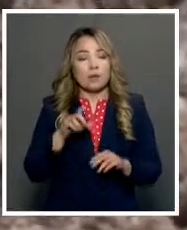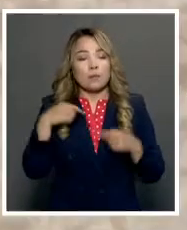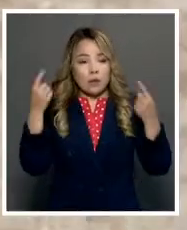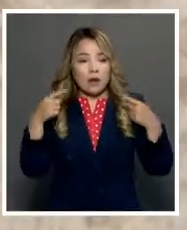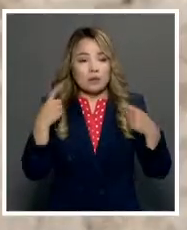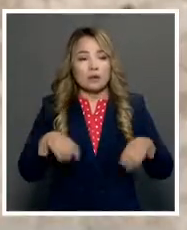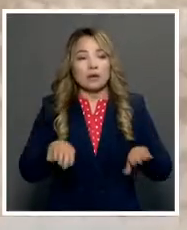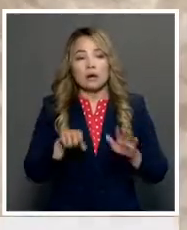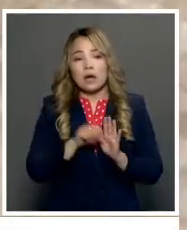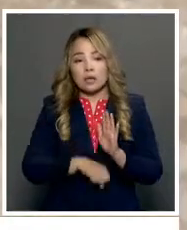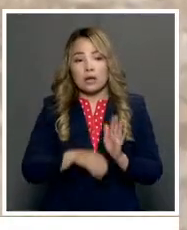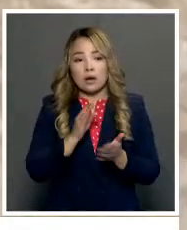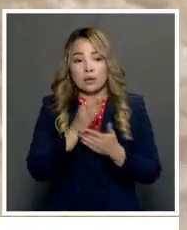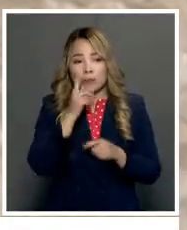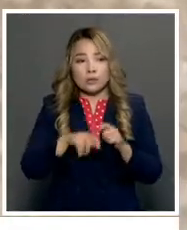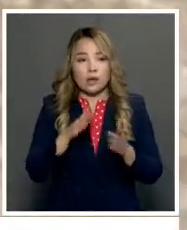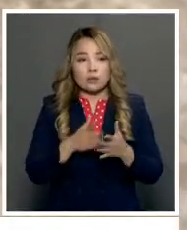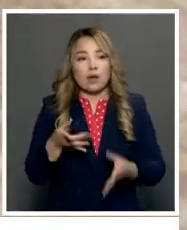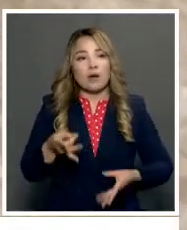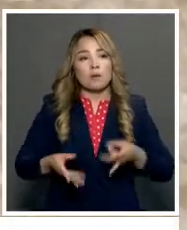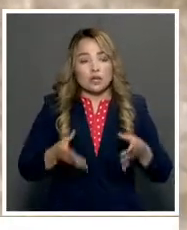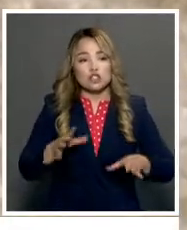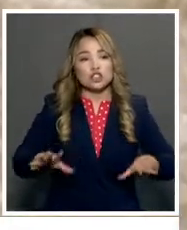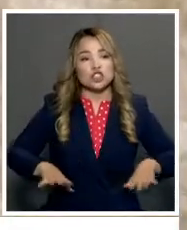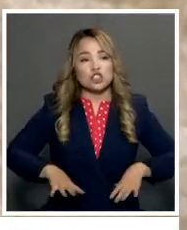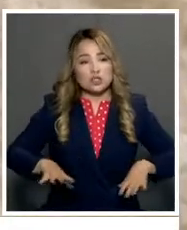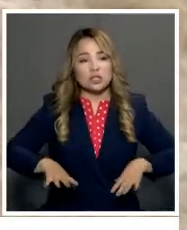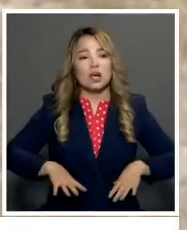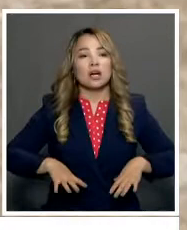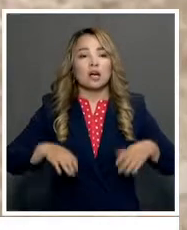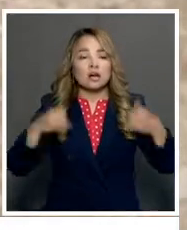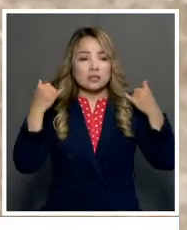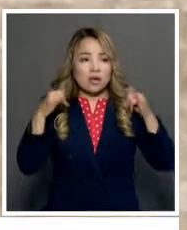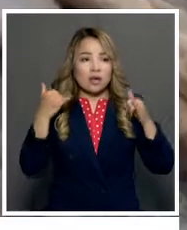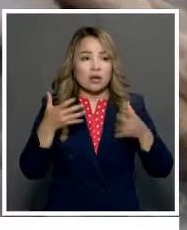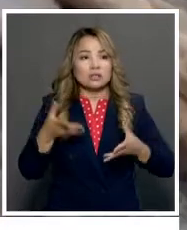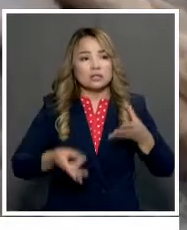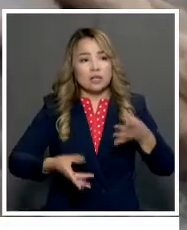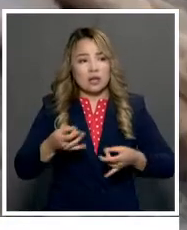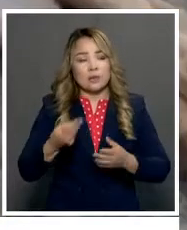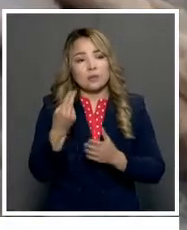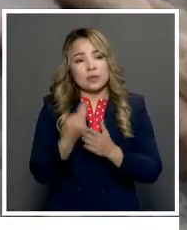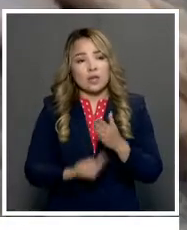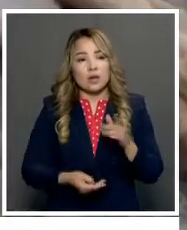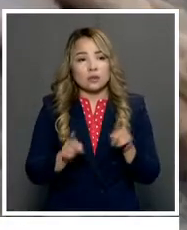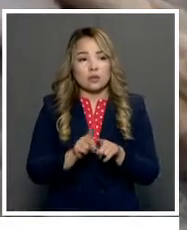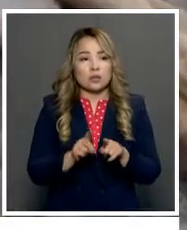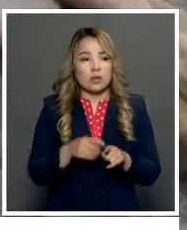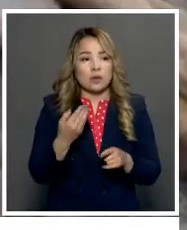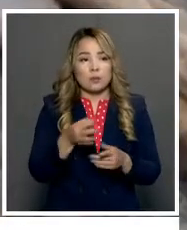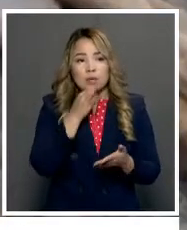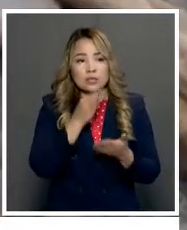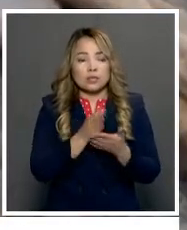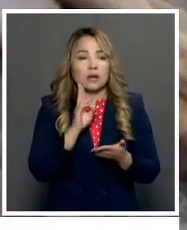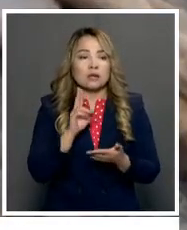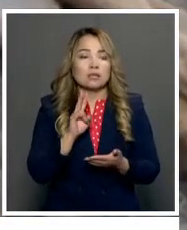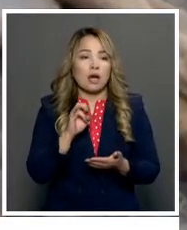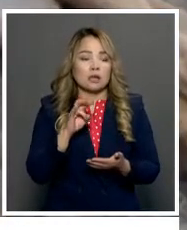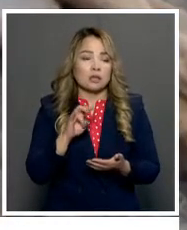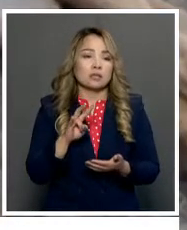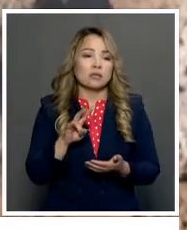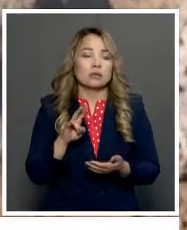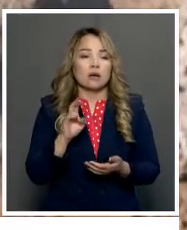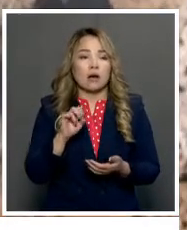халқы әлеуметтік желіге балшыққа батып жатқан жылқылардың видеосын салған. Айтуларынша, негізгі тіршілік көзі Нарын каналы қолданысқа